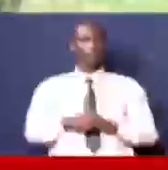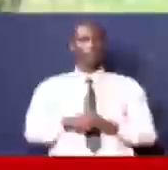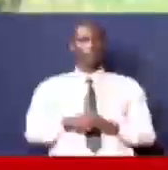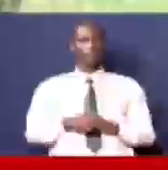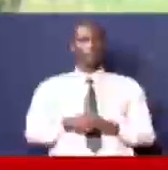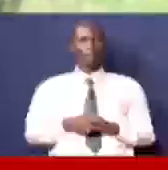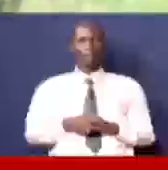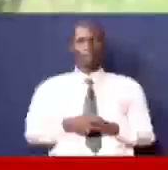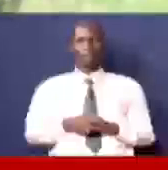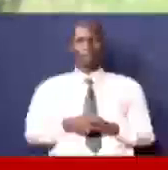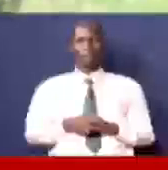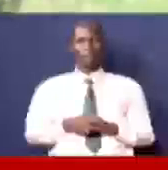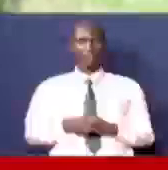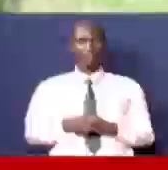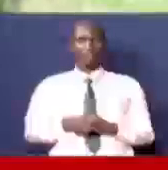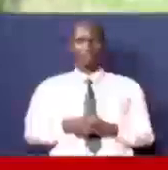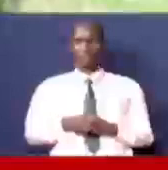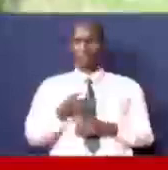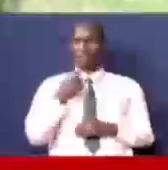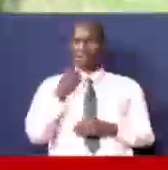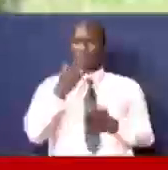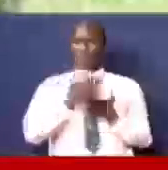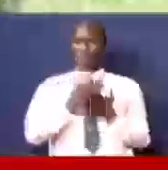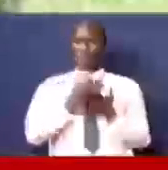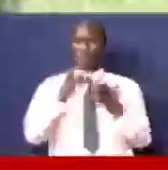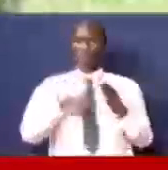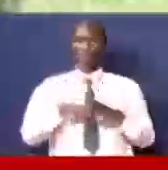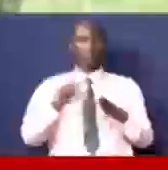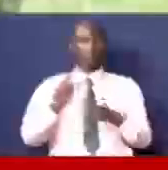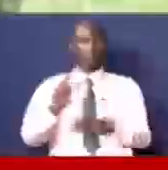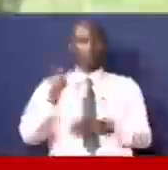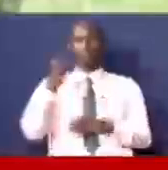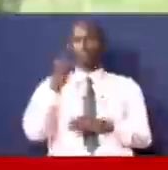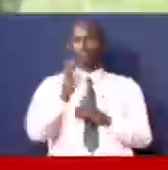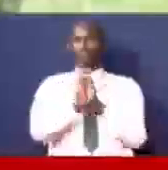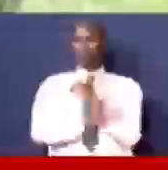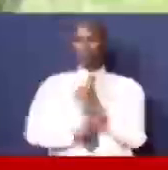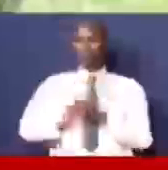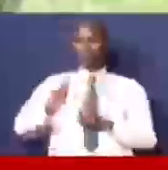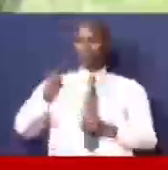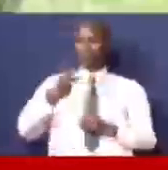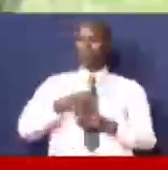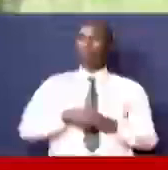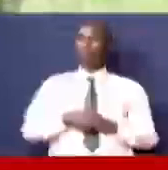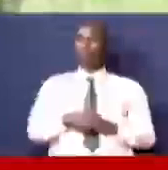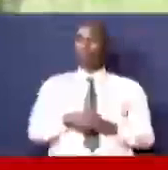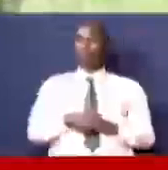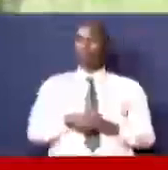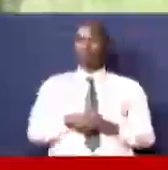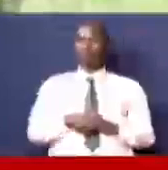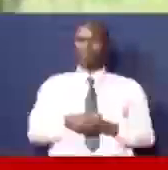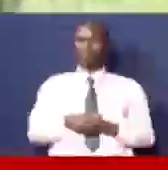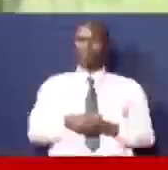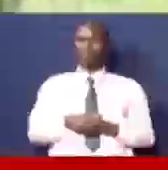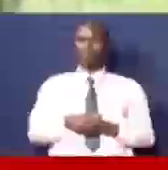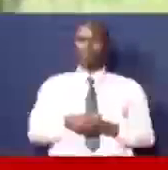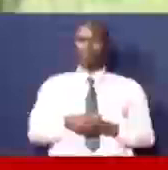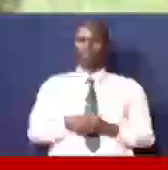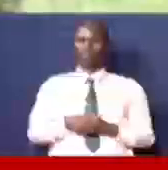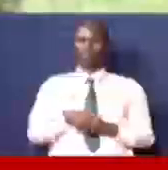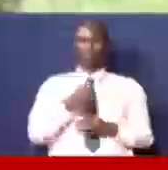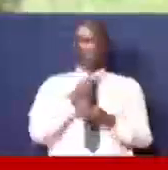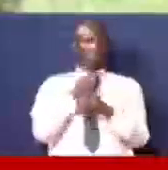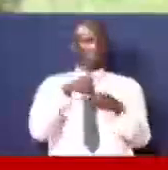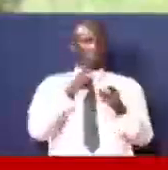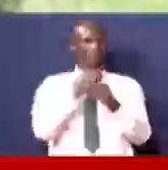Ni mutumea kune na uo. The president wa ndi ya Kenya. Utanae na bandu yende